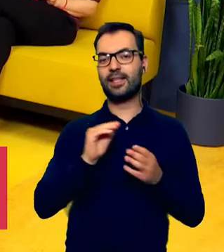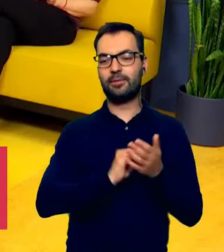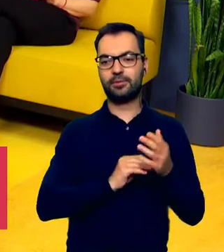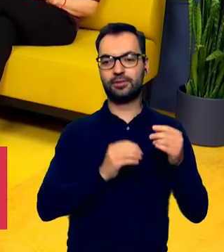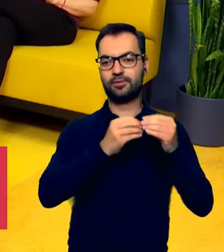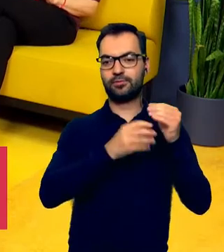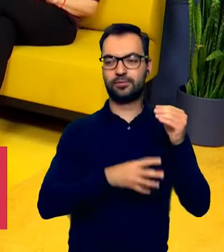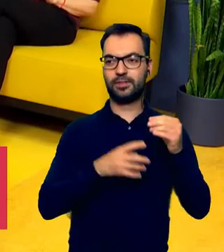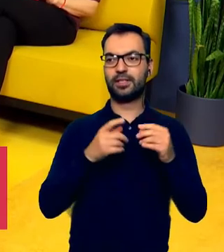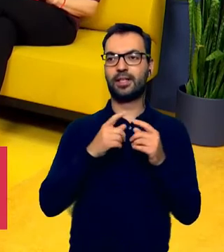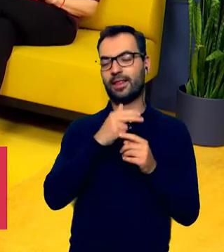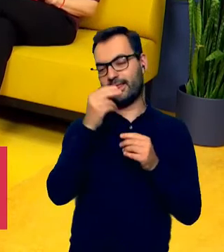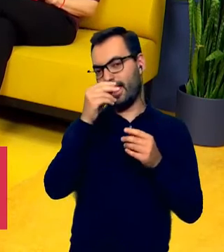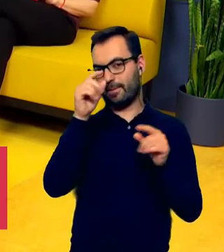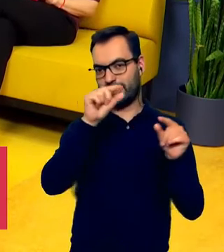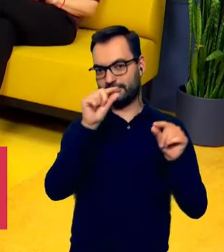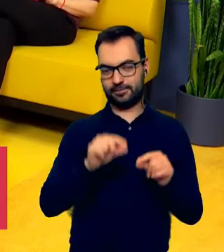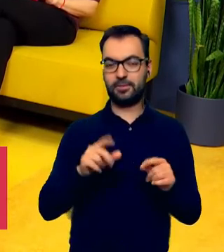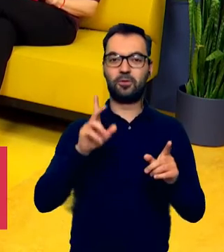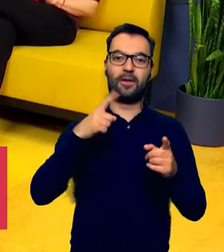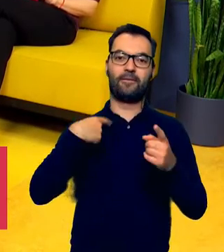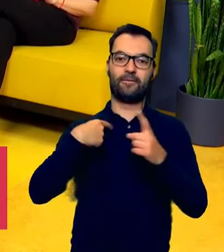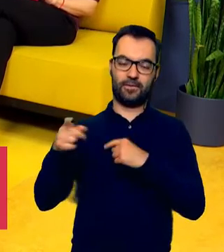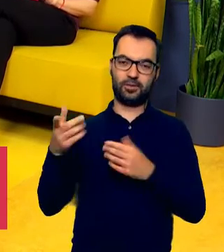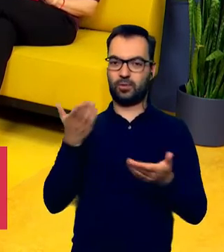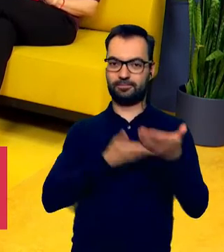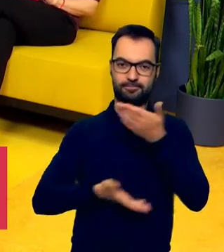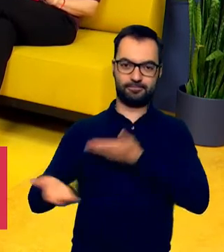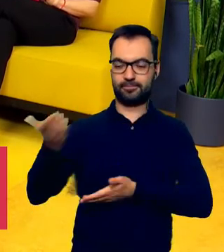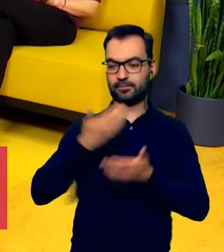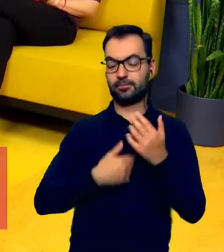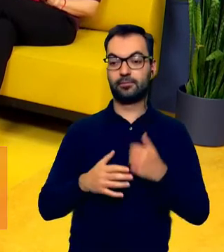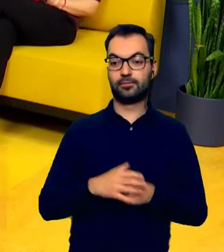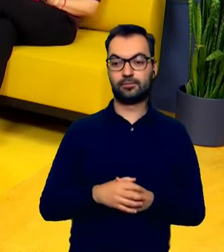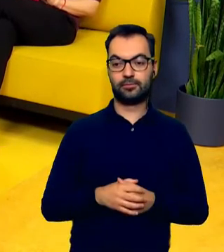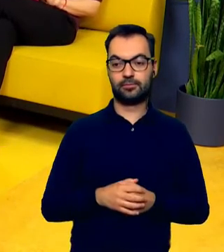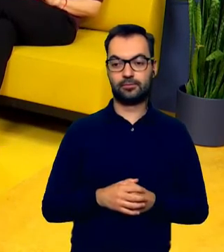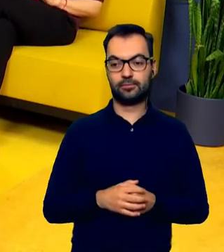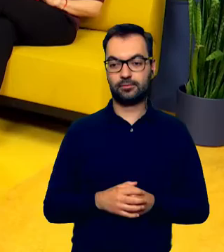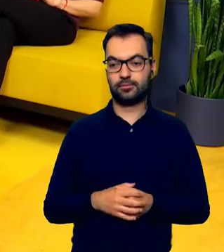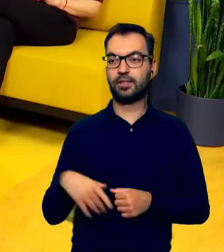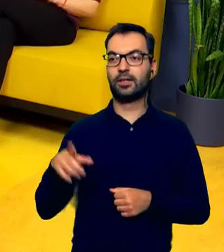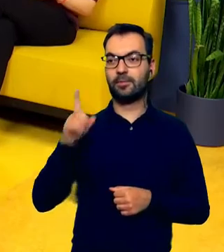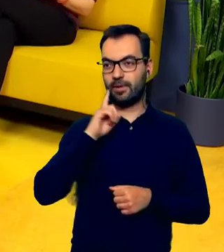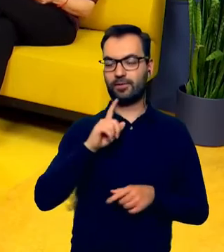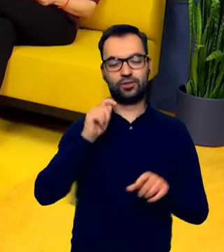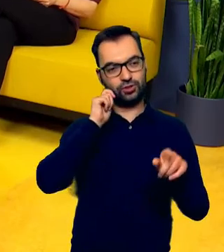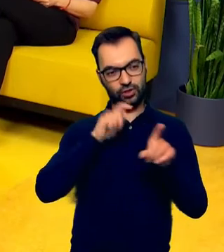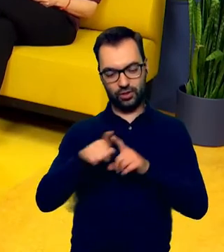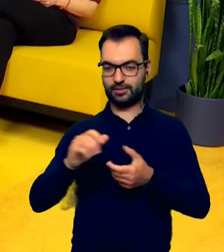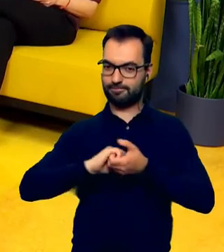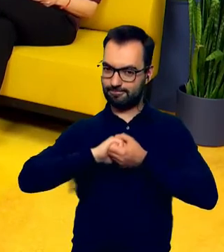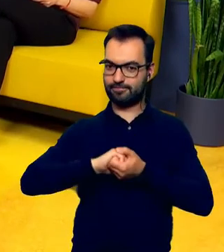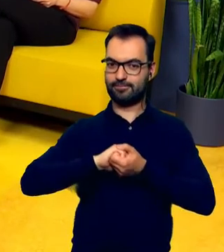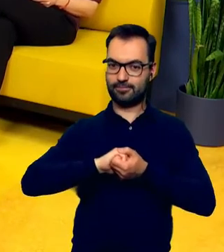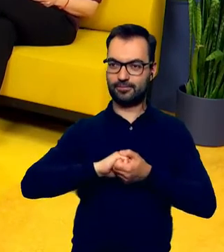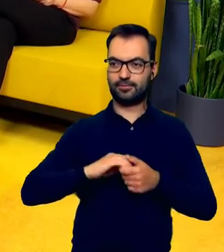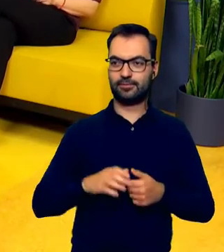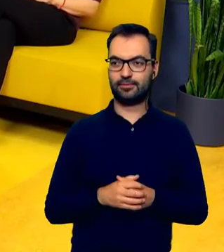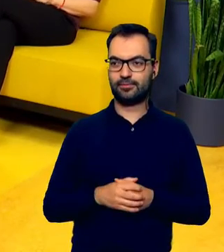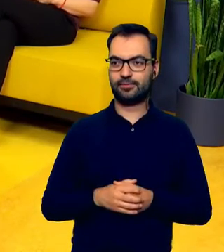zadany temat i wysyłałyśmy to do siebie i za każdym razem prawdziwe siostrzeństwo, czy